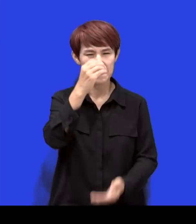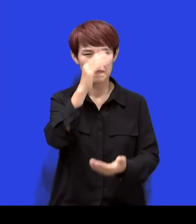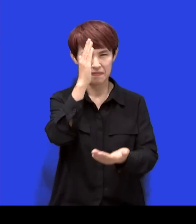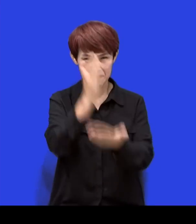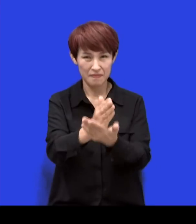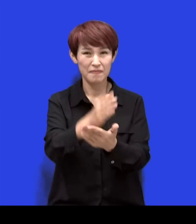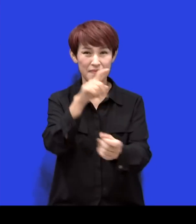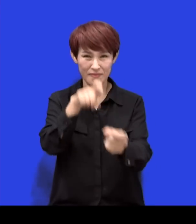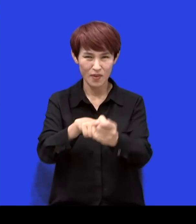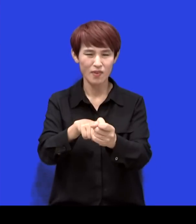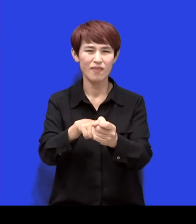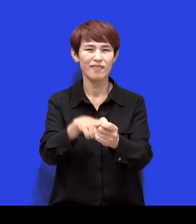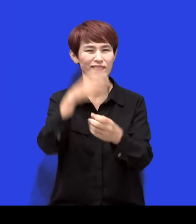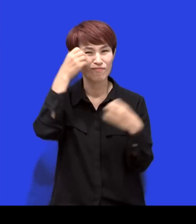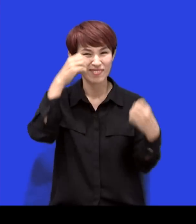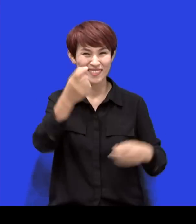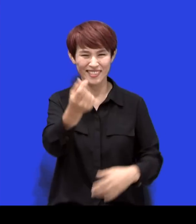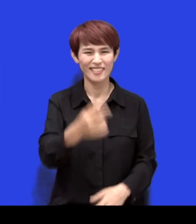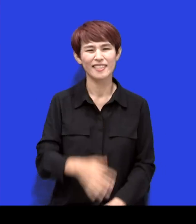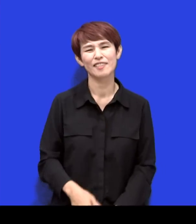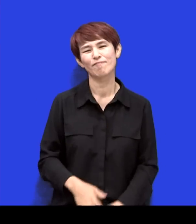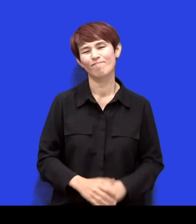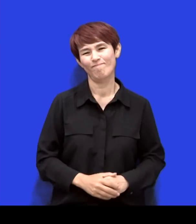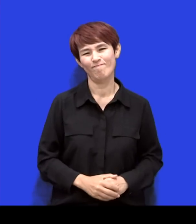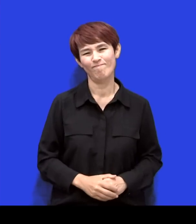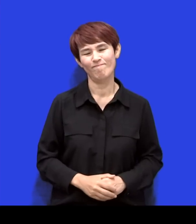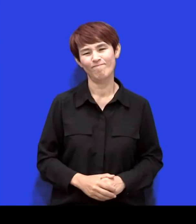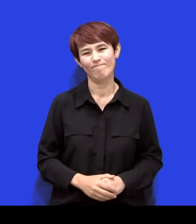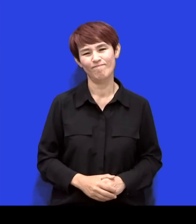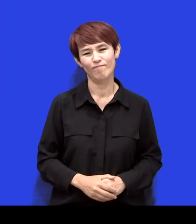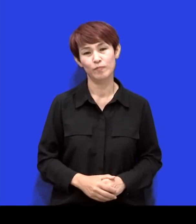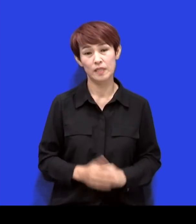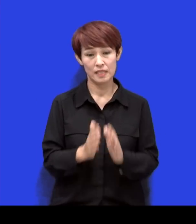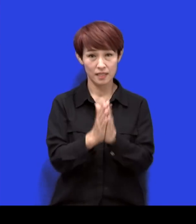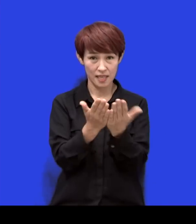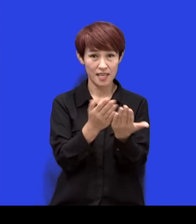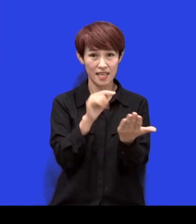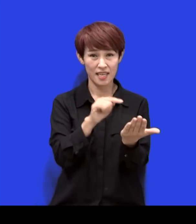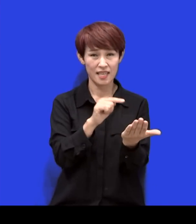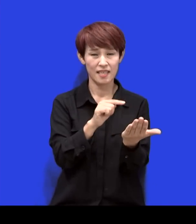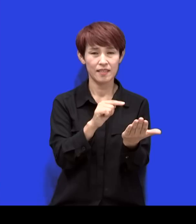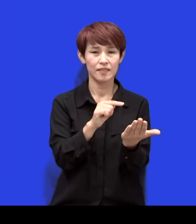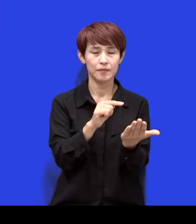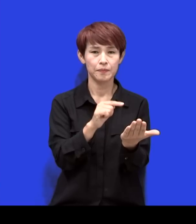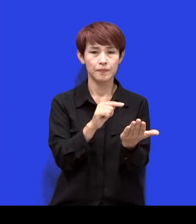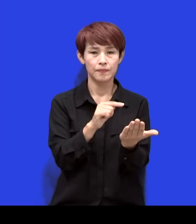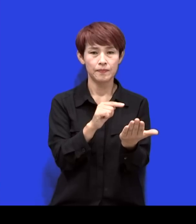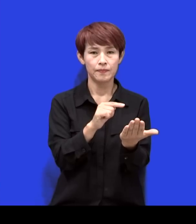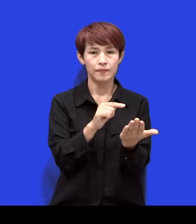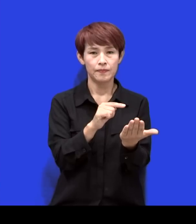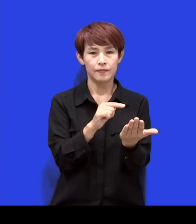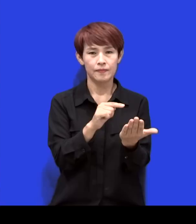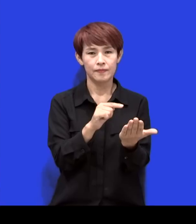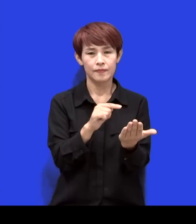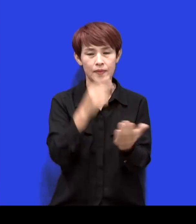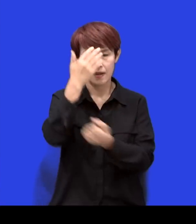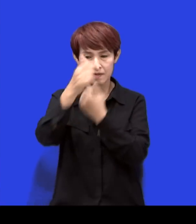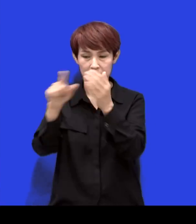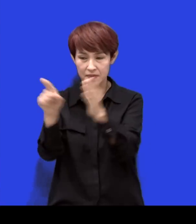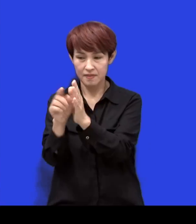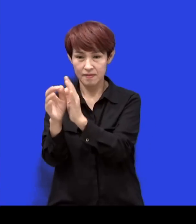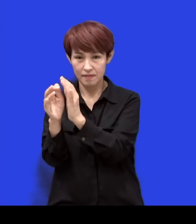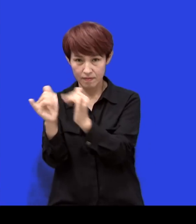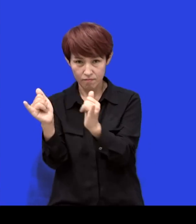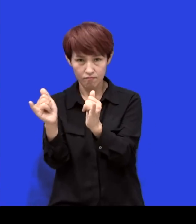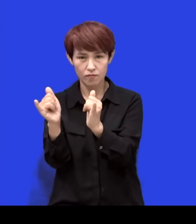그죠? 사실은 지금 이렇게 너무 큰 영광이 됐고 이 책이 이제 이 신자들은 물론